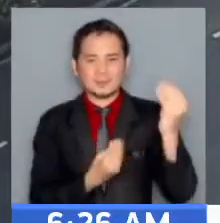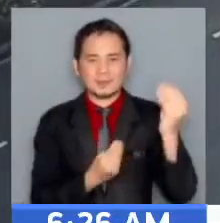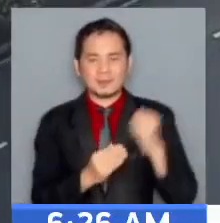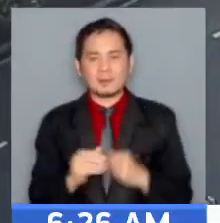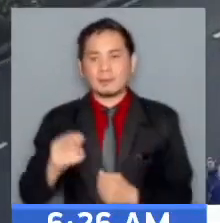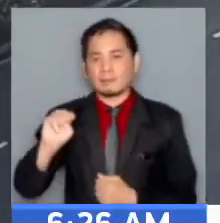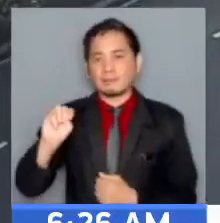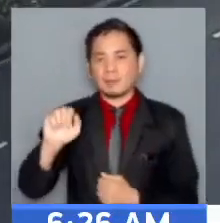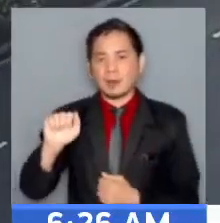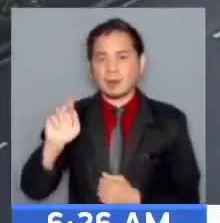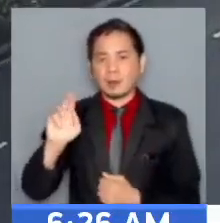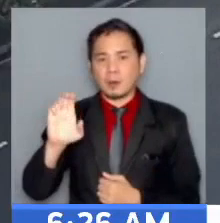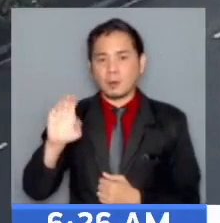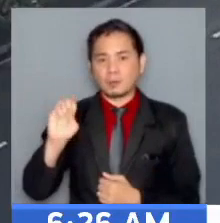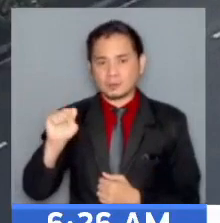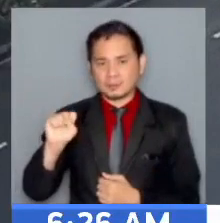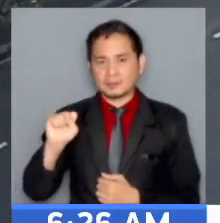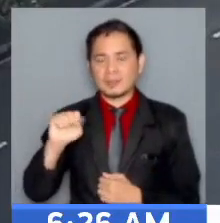yung